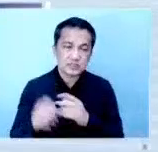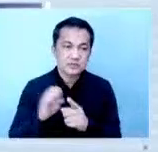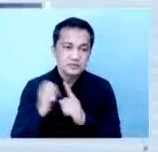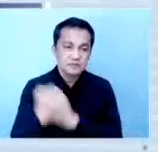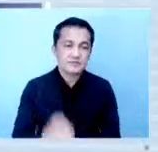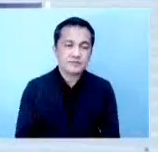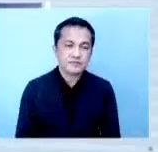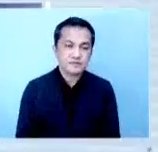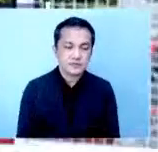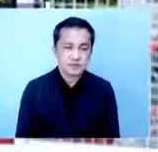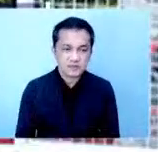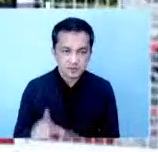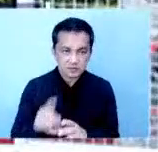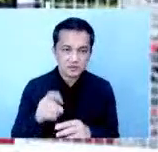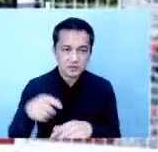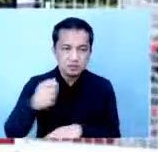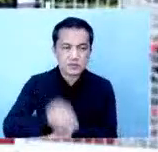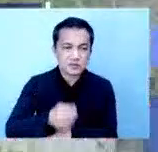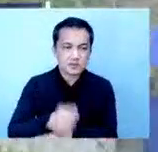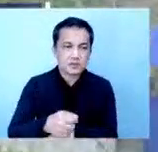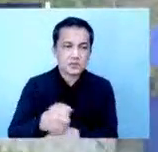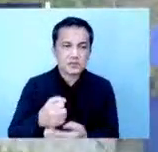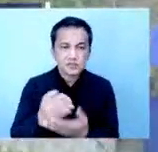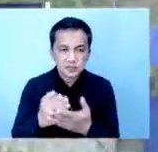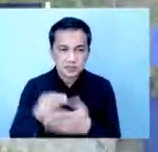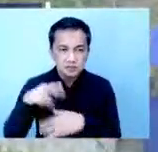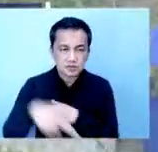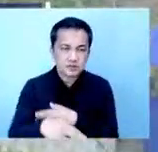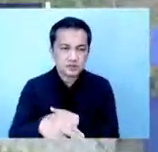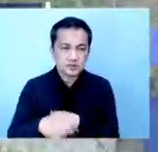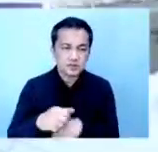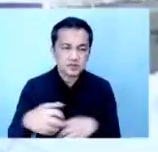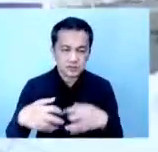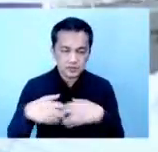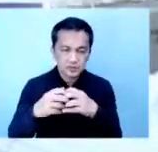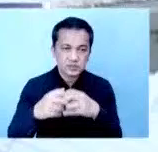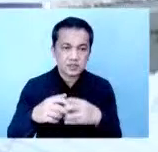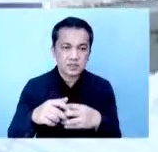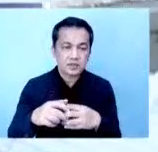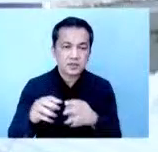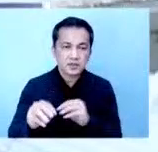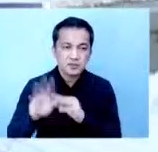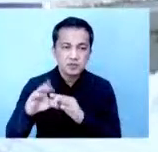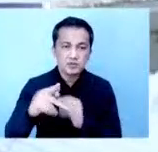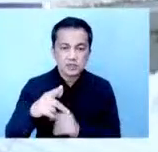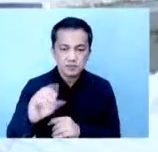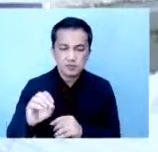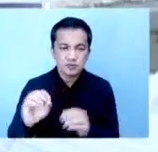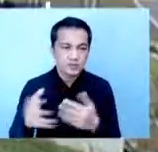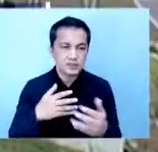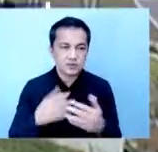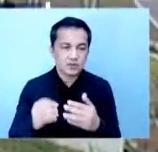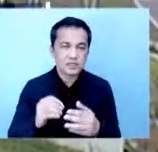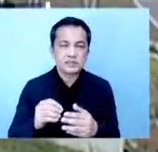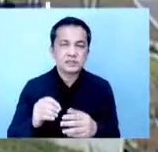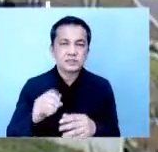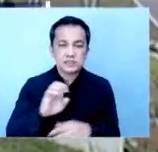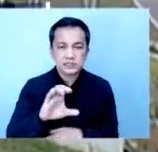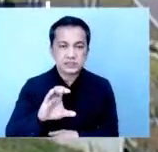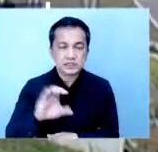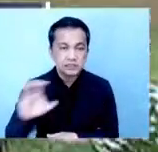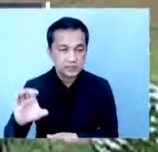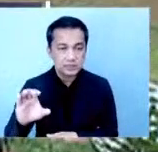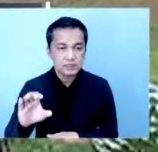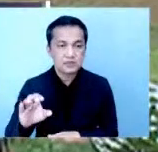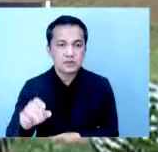Natuklasan din sa pagdinig na may ilang resort na naitayo sa Mount Apo kahit walang clearance at ECC. Pinagmumulta lang daw ang